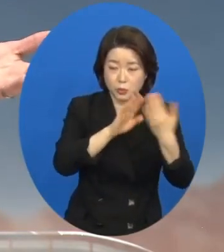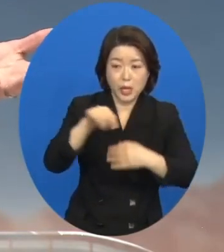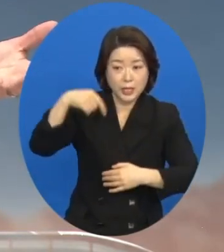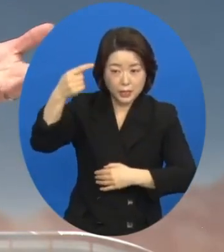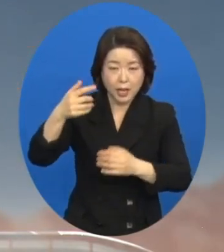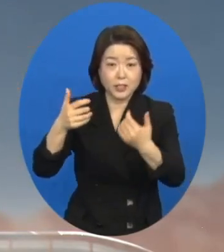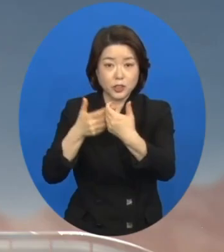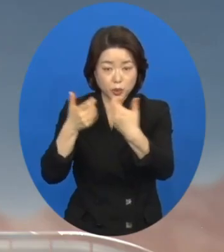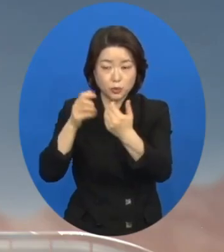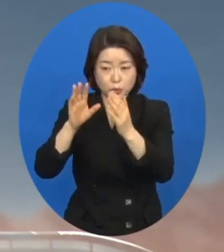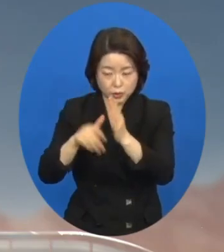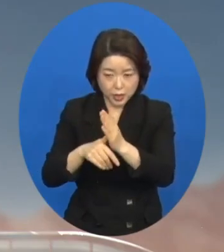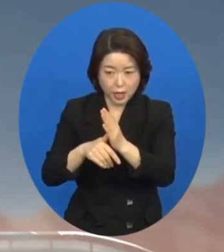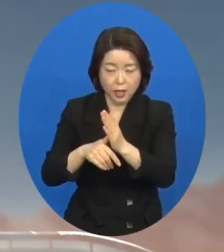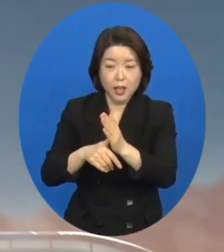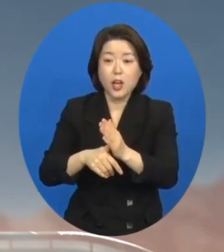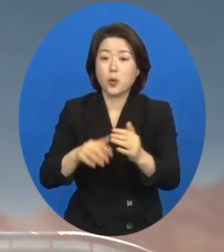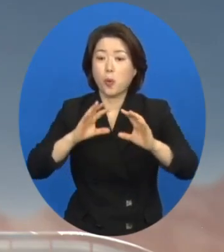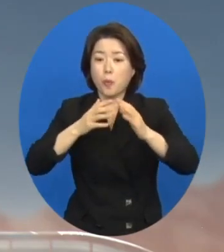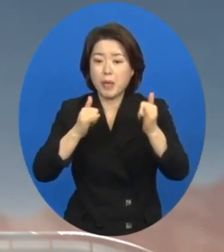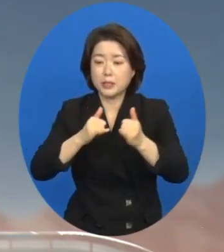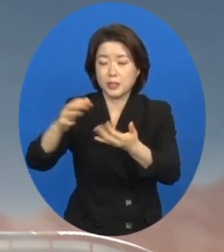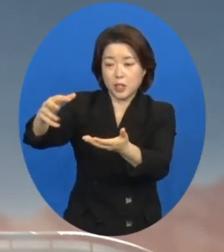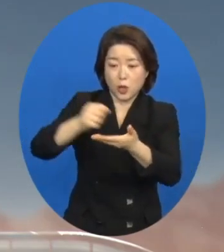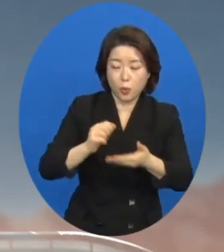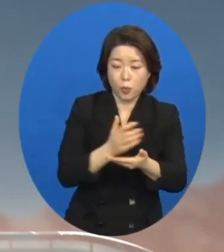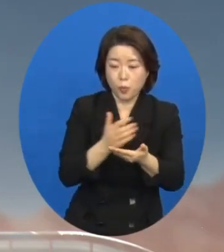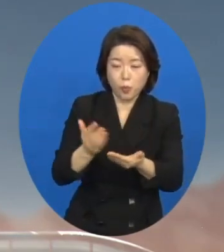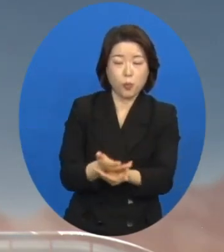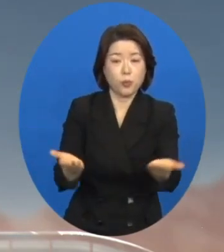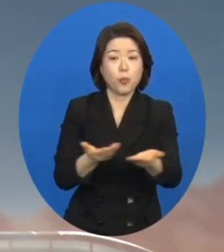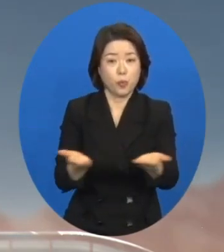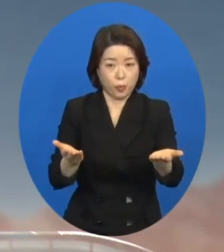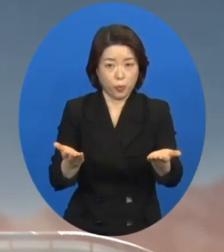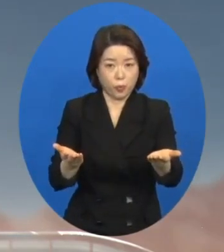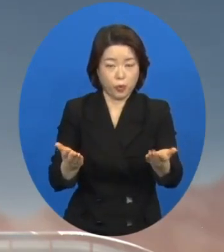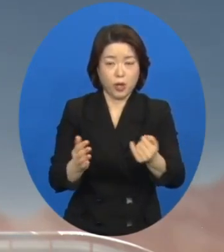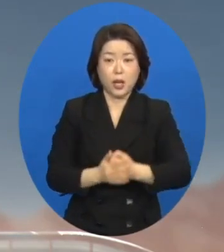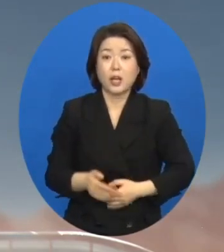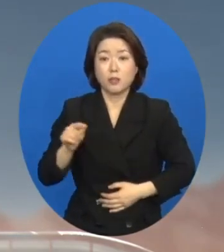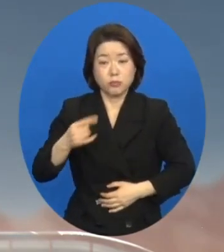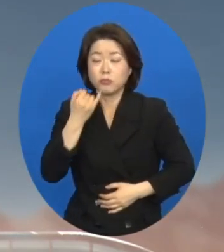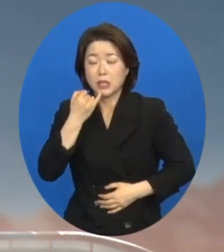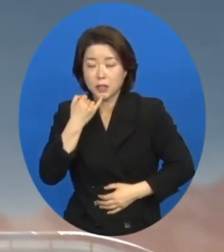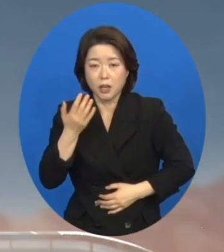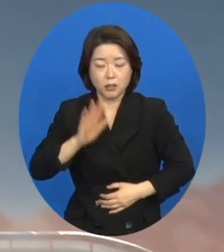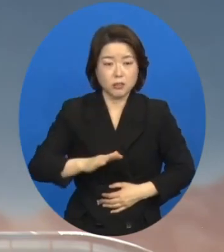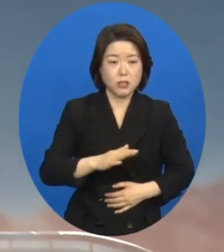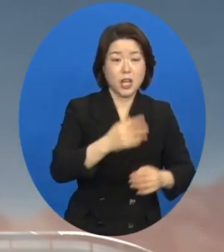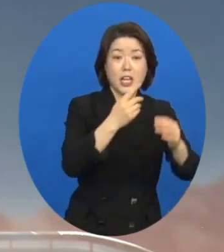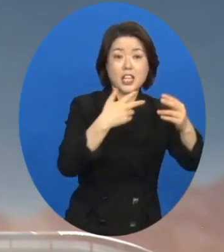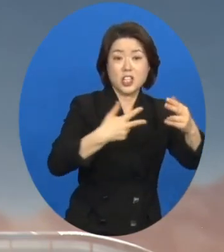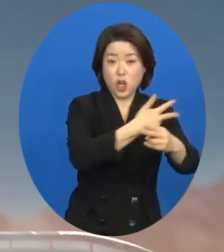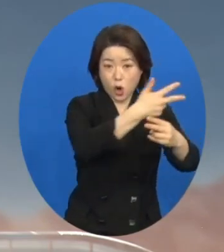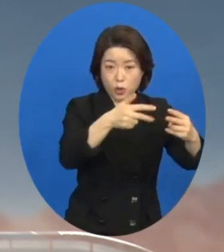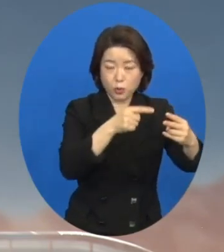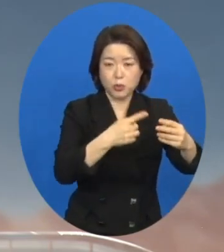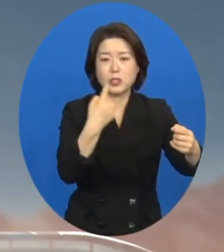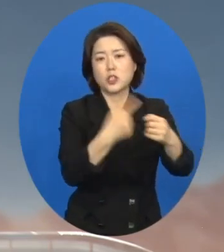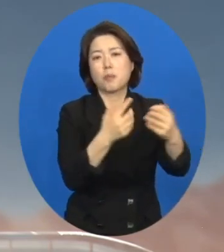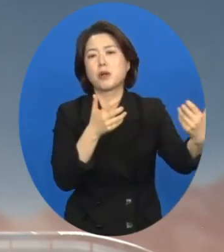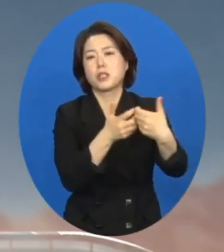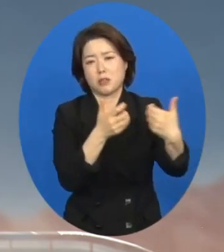가져요. 근데 이거는 여리고성은 첫 번째 거예요. 그렇기 때문에 다 주님께 바쳐야 됩니다.